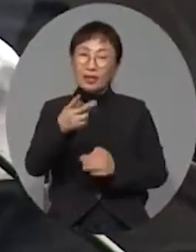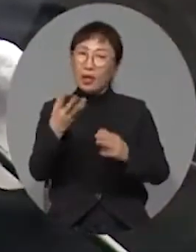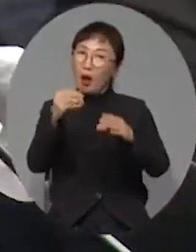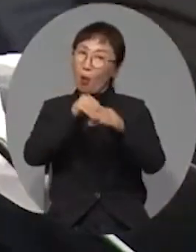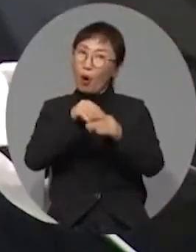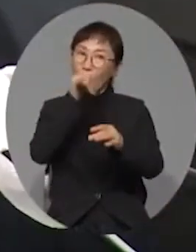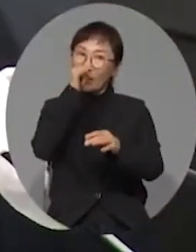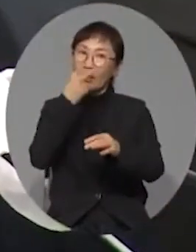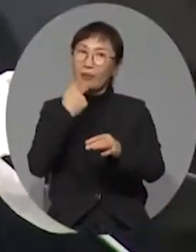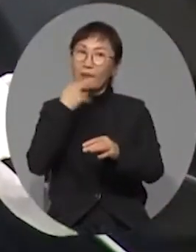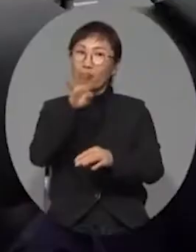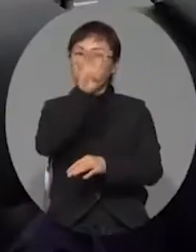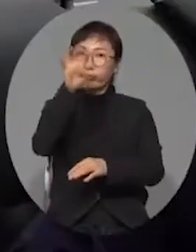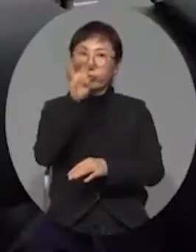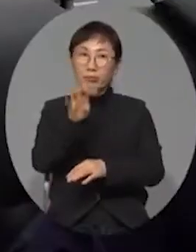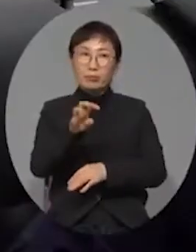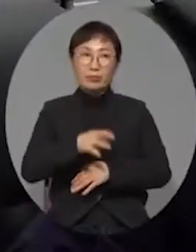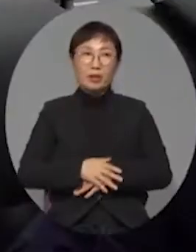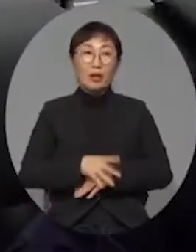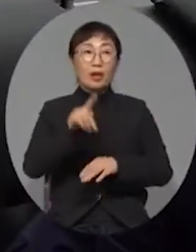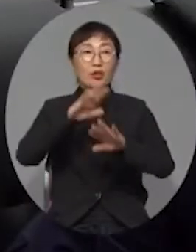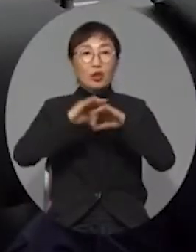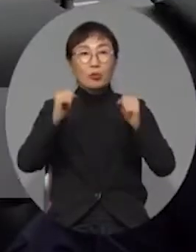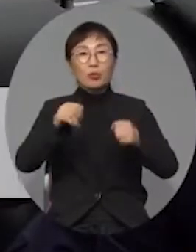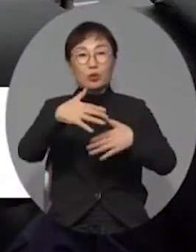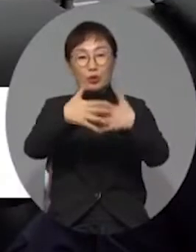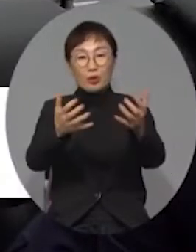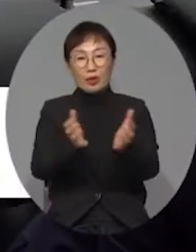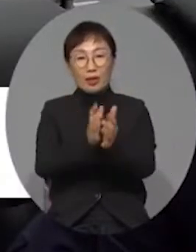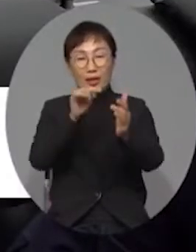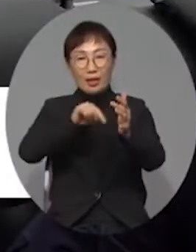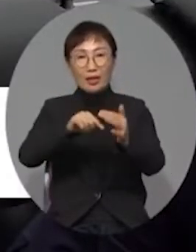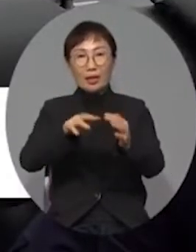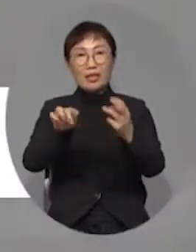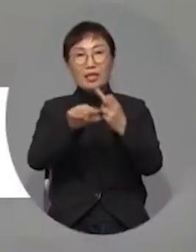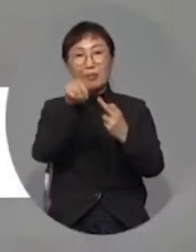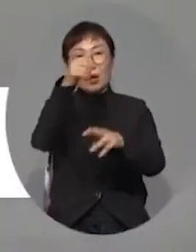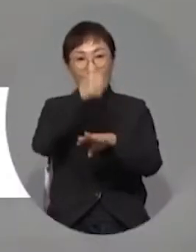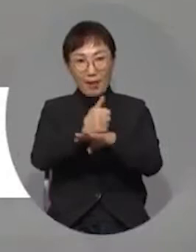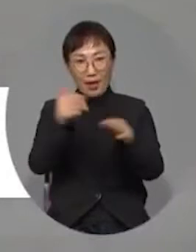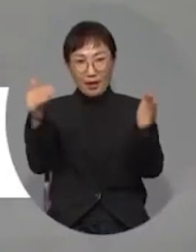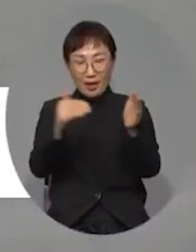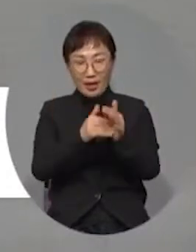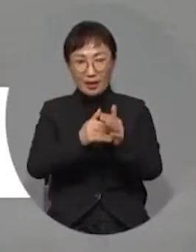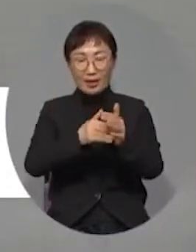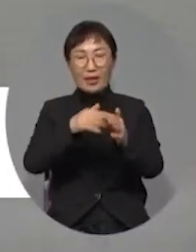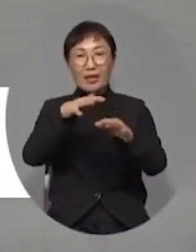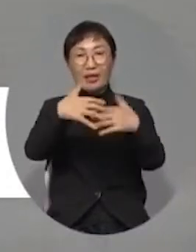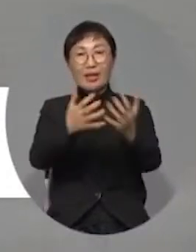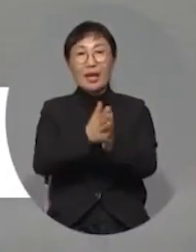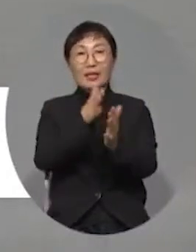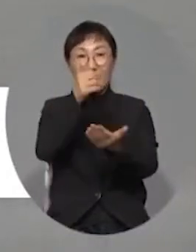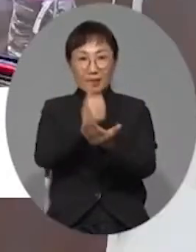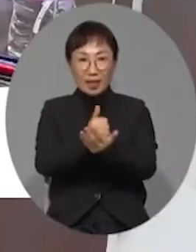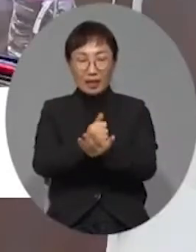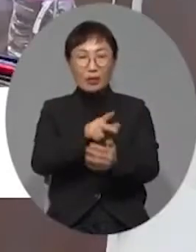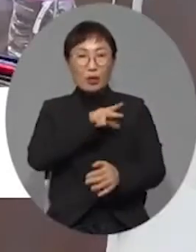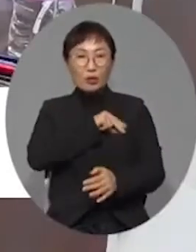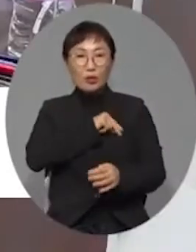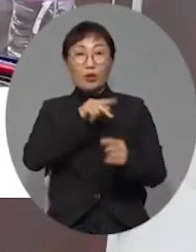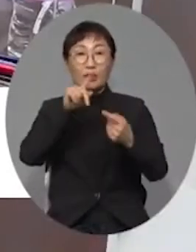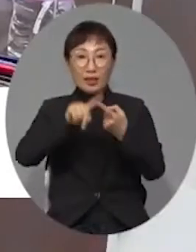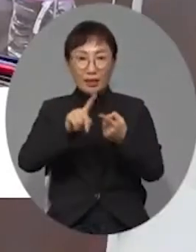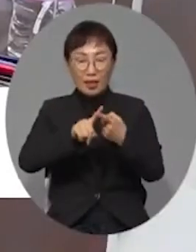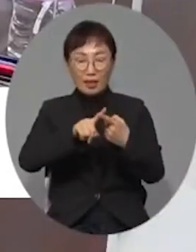여부도 관심입니다. 민주당 전북도당은 올 연말까지 현역 단체장과 지방의원들에 대한 평가